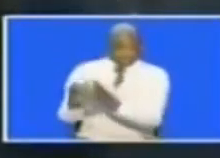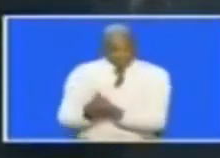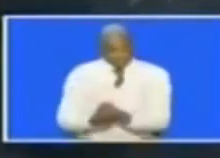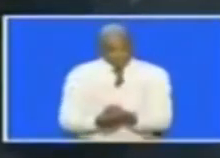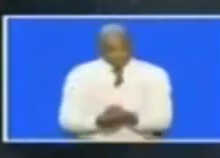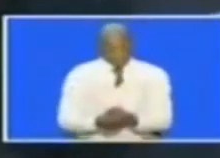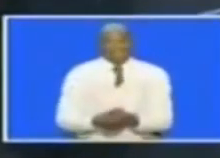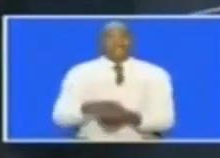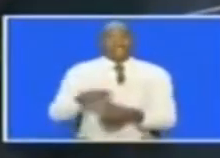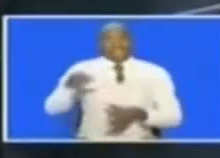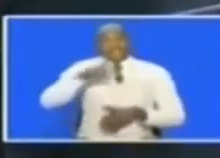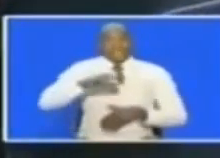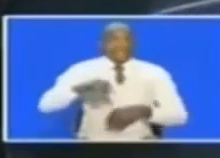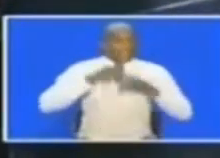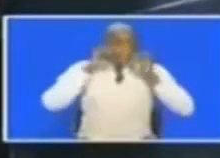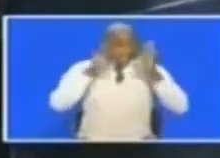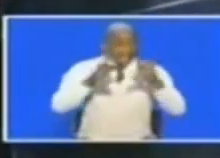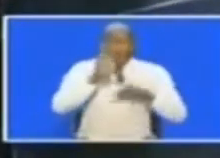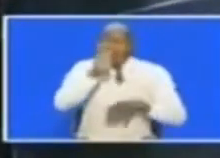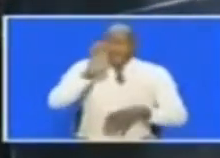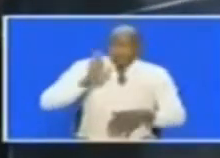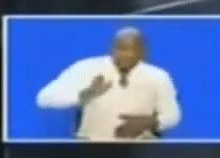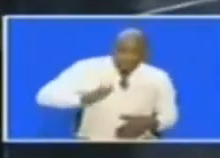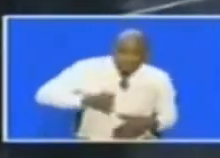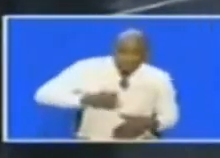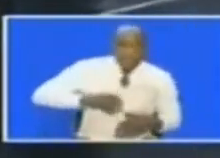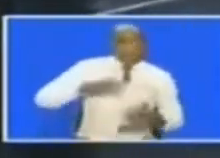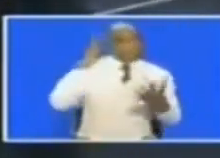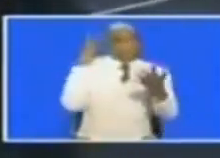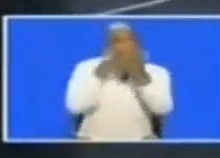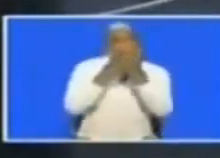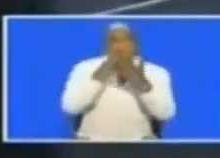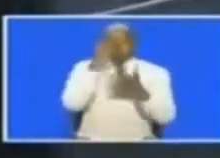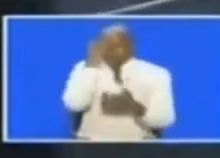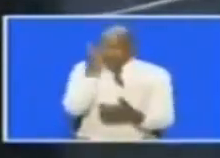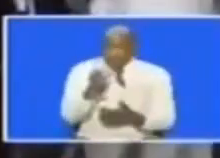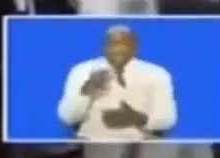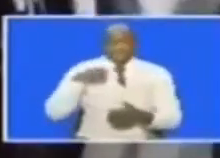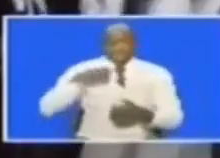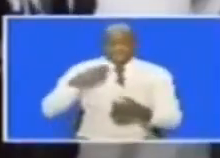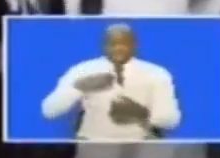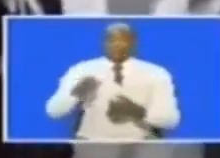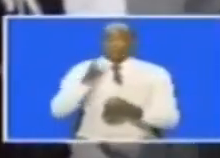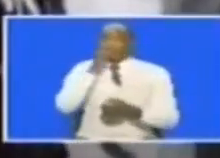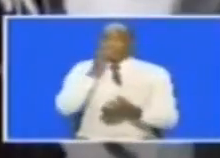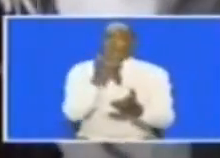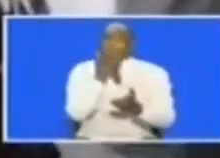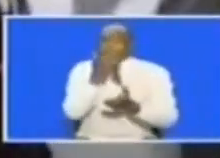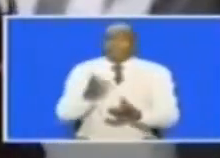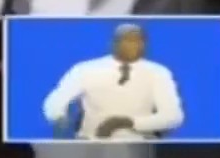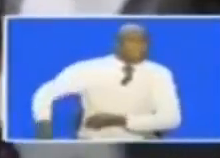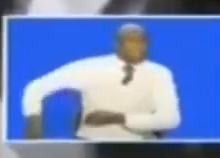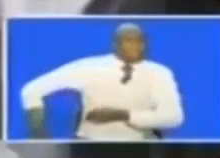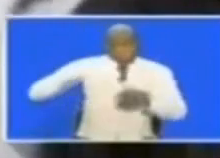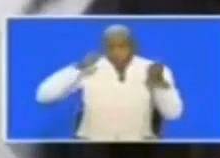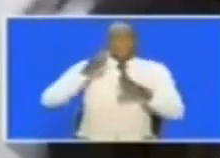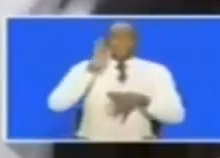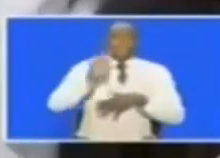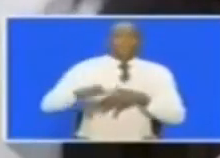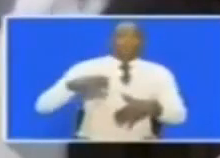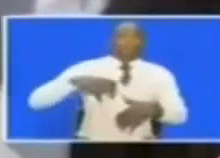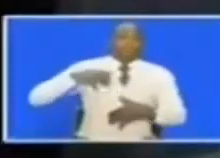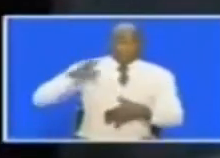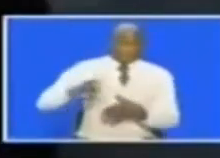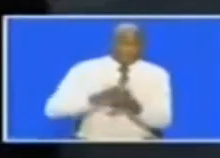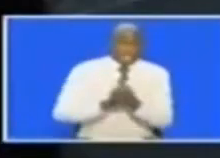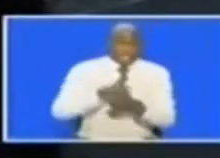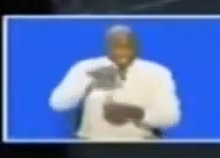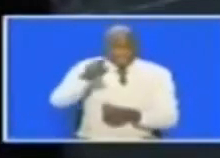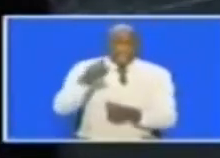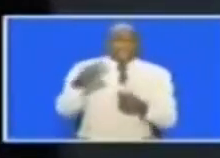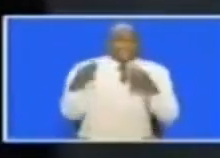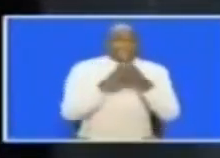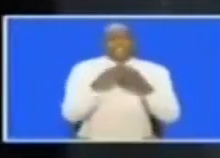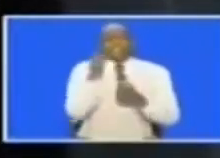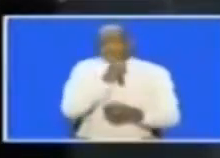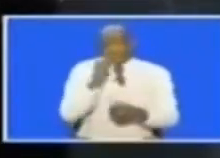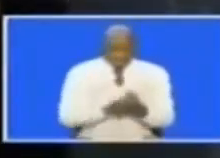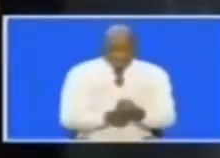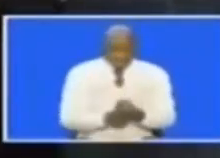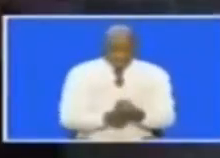Na huko Kitengela, mwanamke mmoja ametiwa mbaroni baada ya kumchoma kwa maji moto bintie wa kambo mwenye umri wa miaka